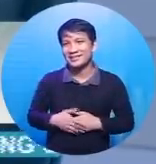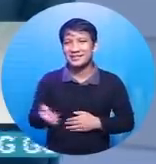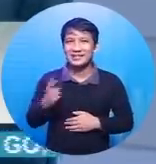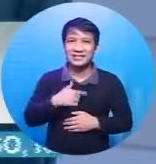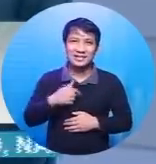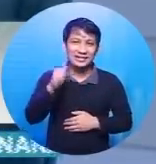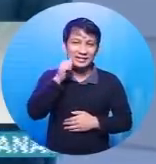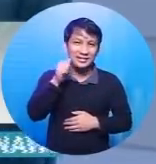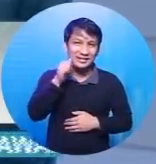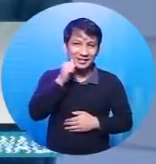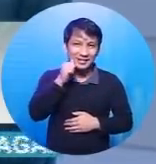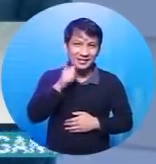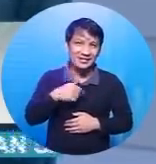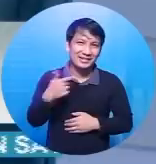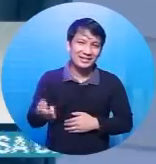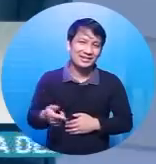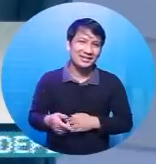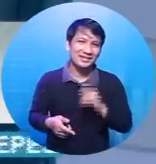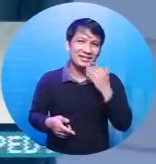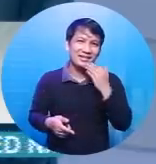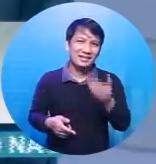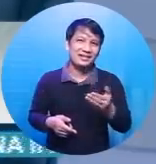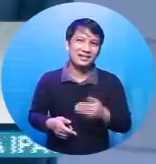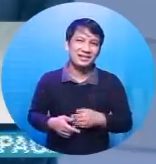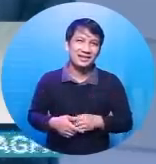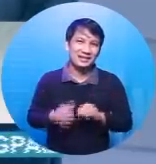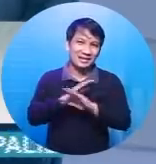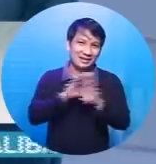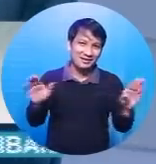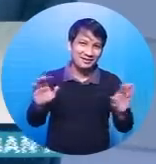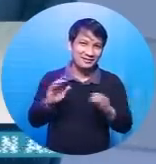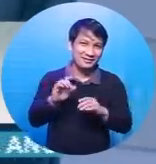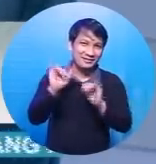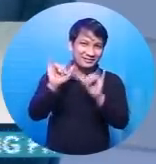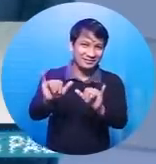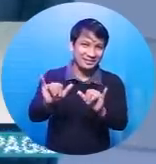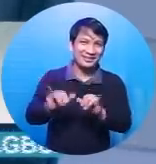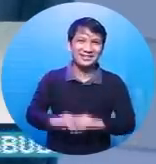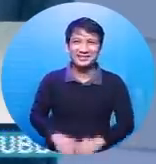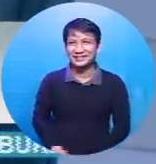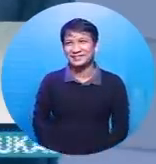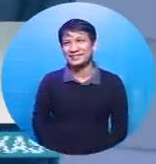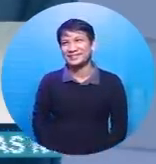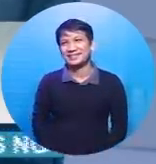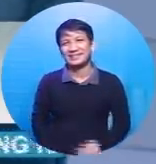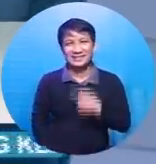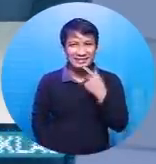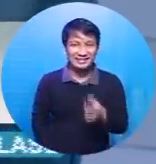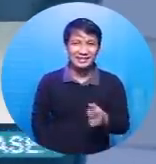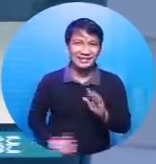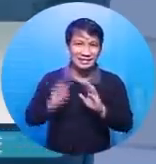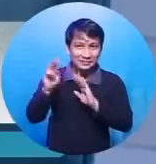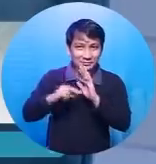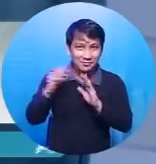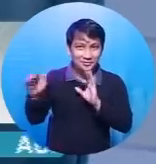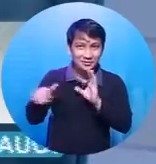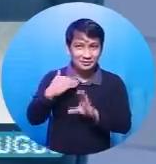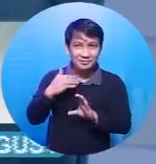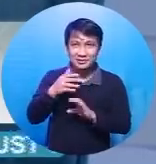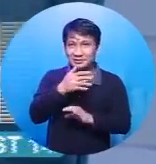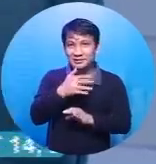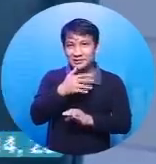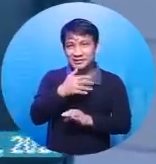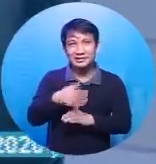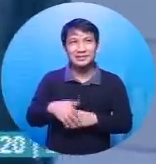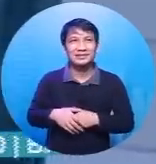Ma'am Angelic. Opo. Salamat po, Nay. Huwag mo na ililipat, Nay. Naka-steady na dyan. Okay. Nay, ito yung video. Panoorin natin yung video ni Nanay at saka